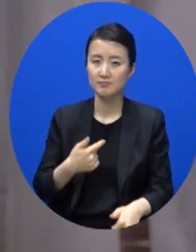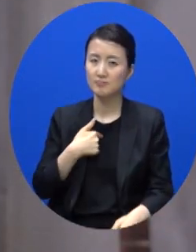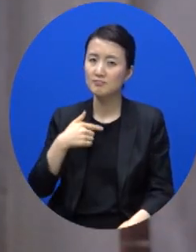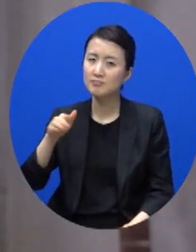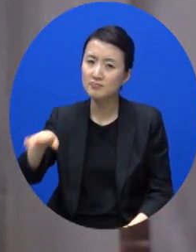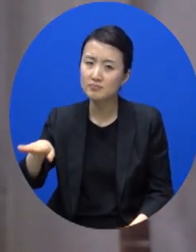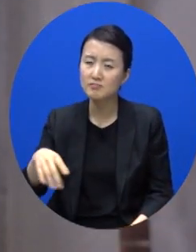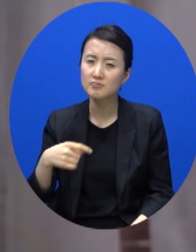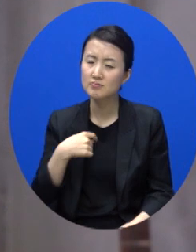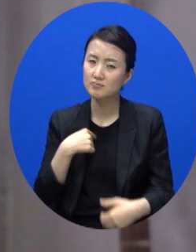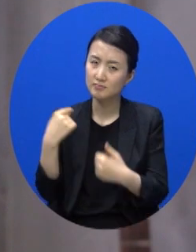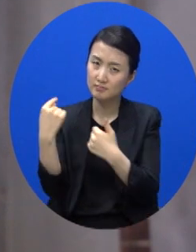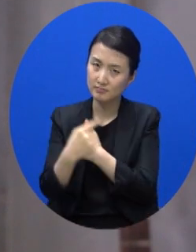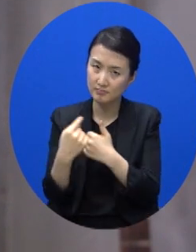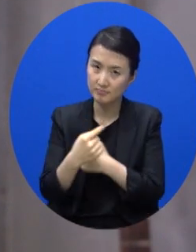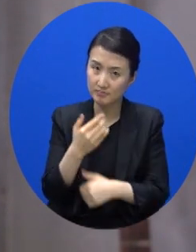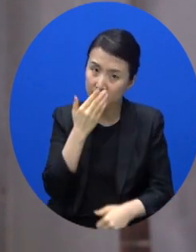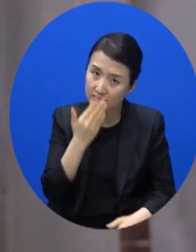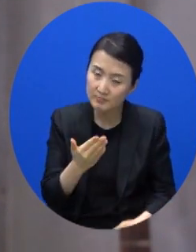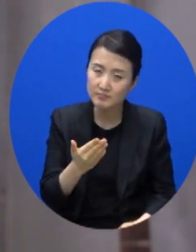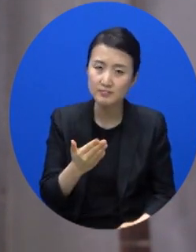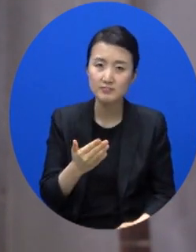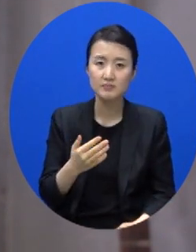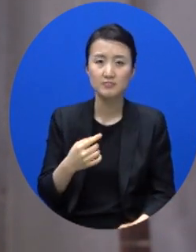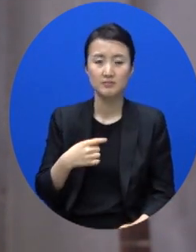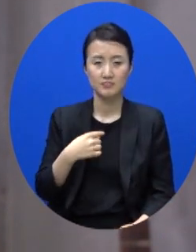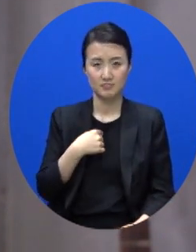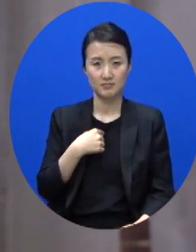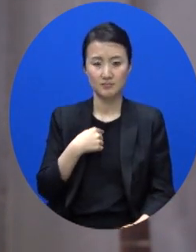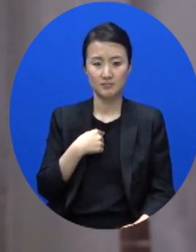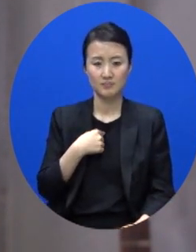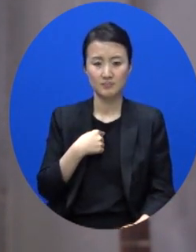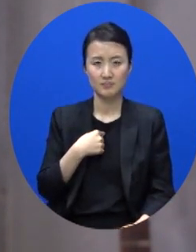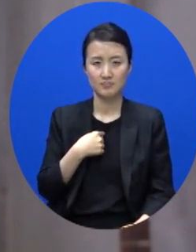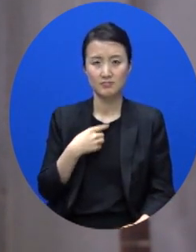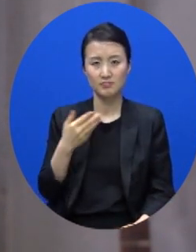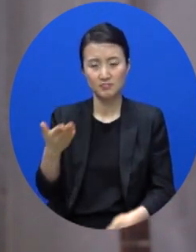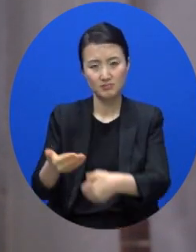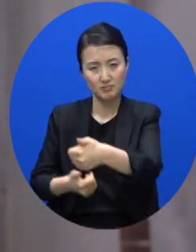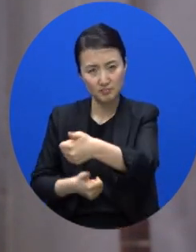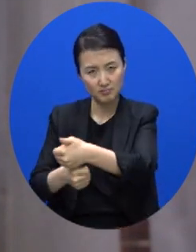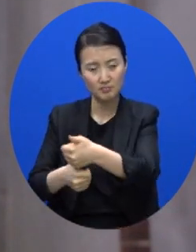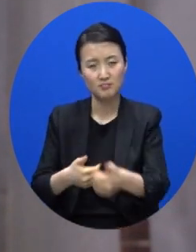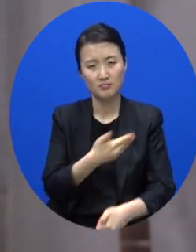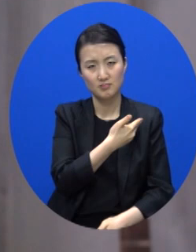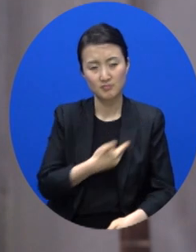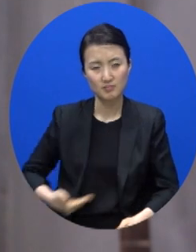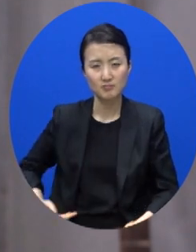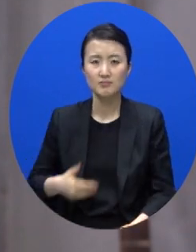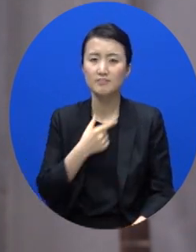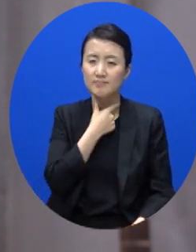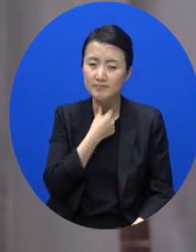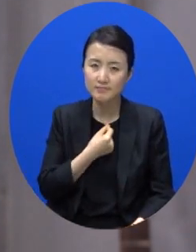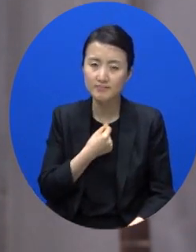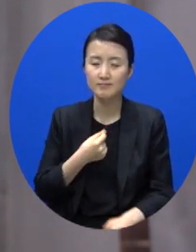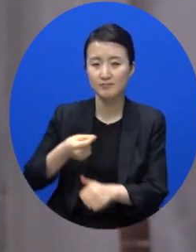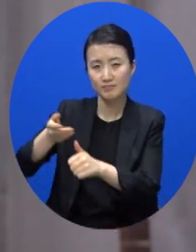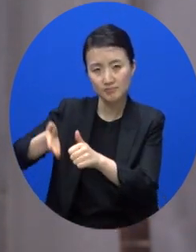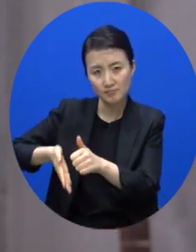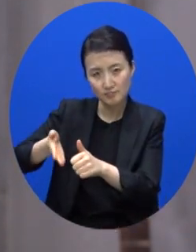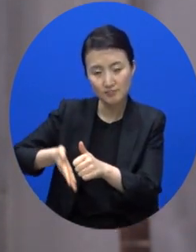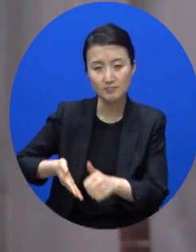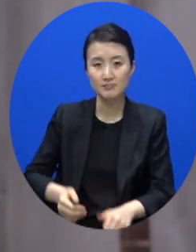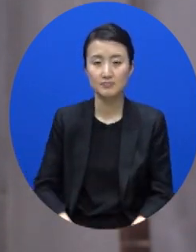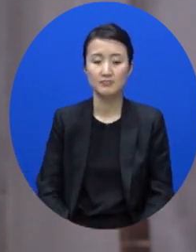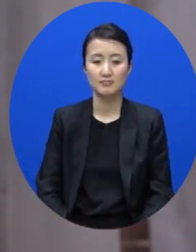배울 수가 없습니까? 선생님 문화의 제자로서 받아주십시오 하고 청을 드렸습니다.